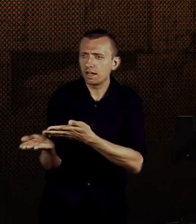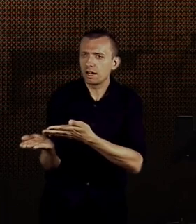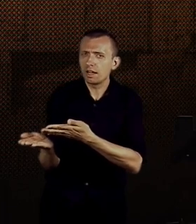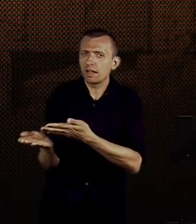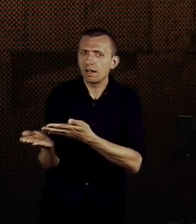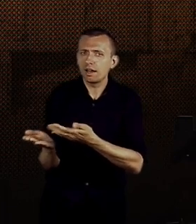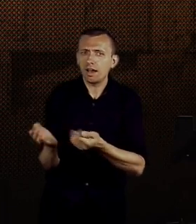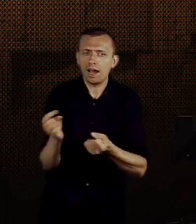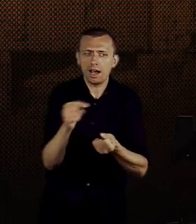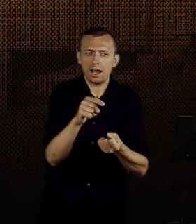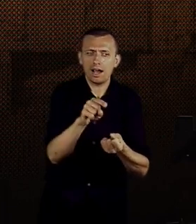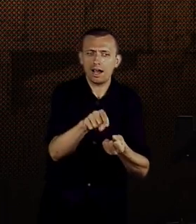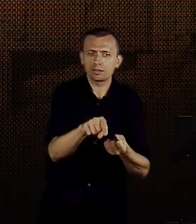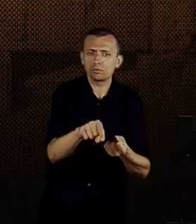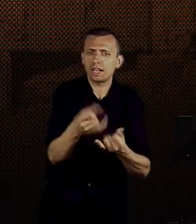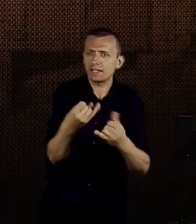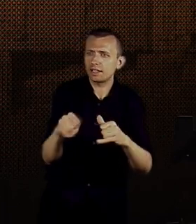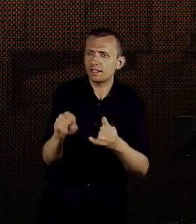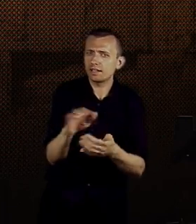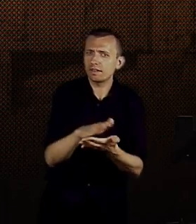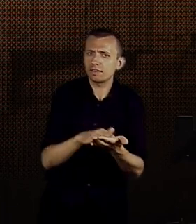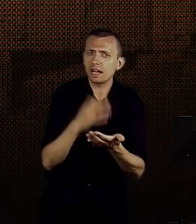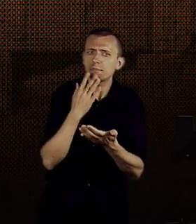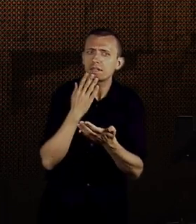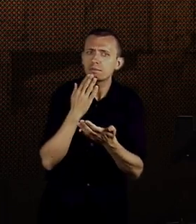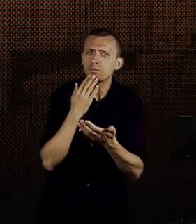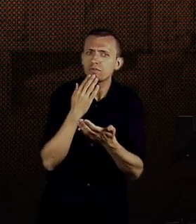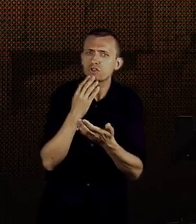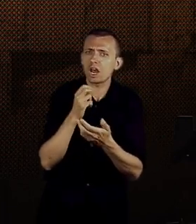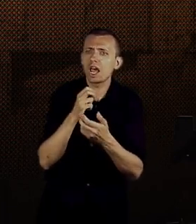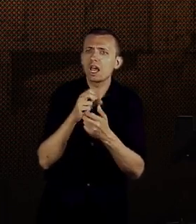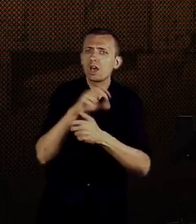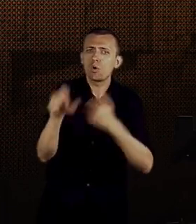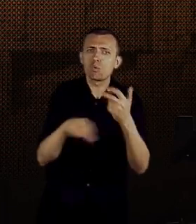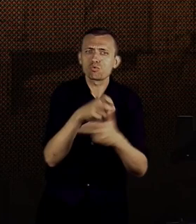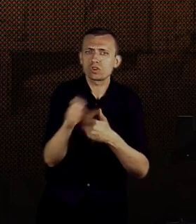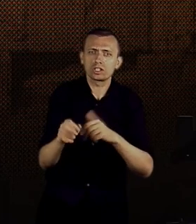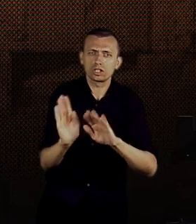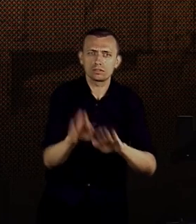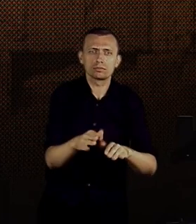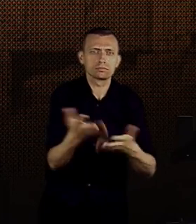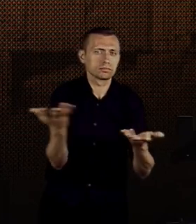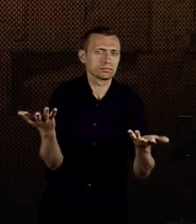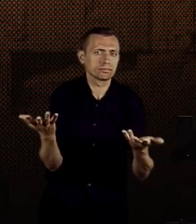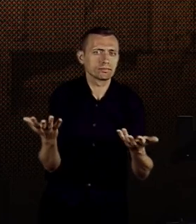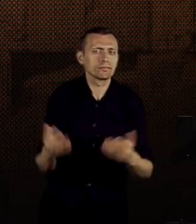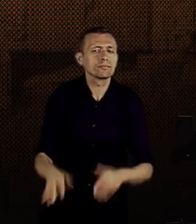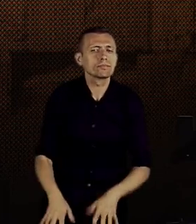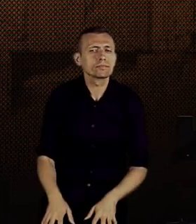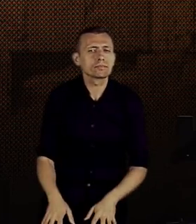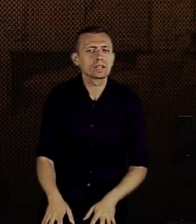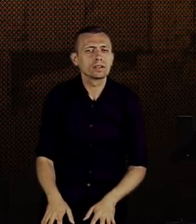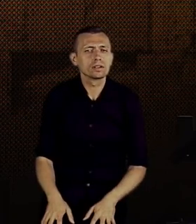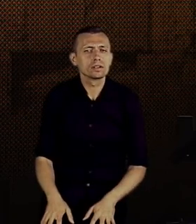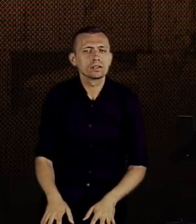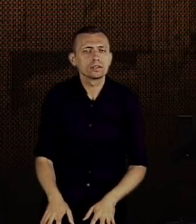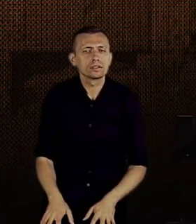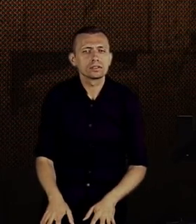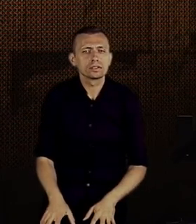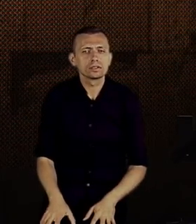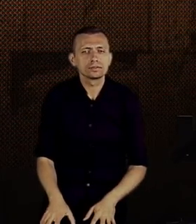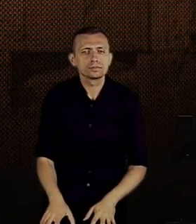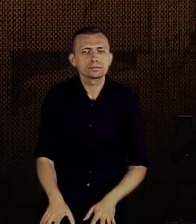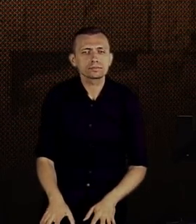prawa, ale uczynkiem wynikającym z wiary. A głębsze zrozumienie tego pozwoli